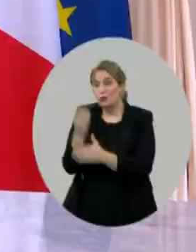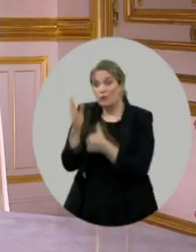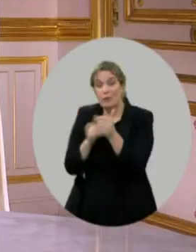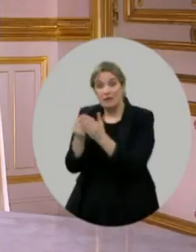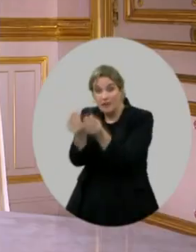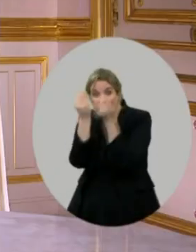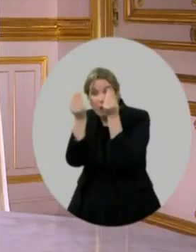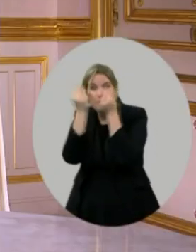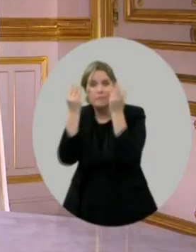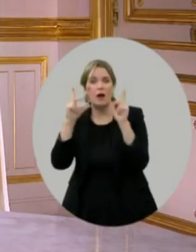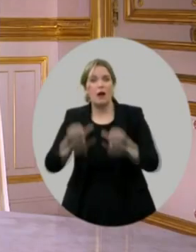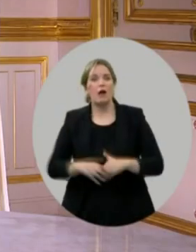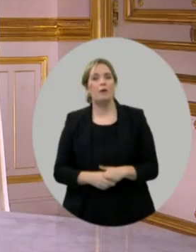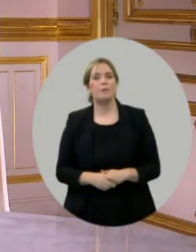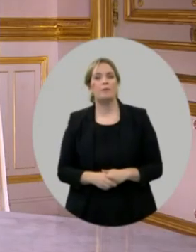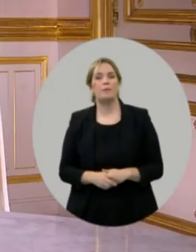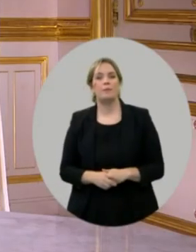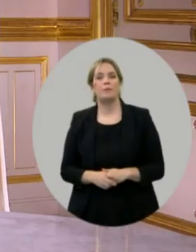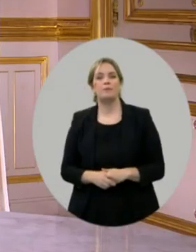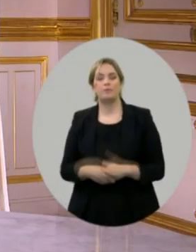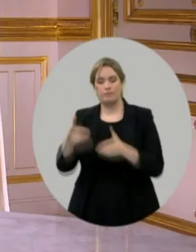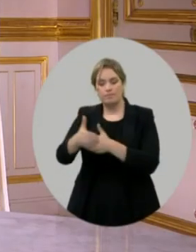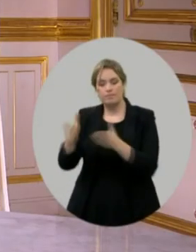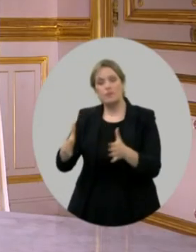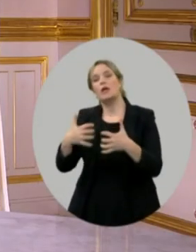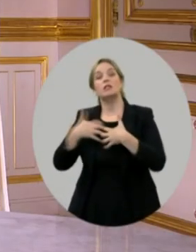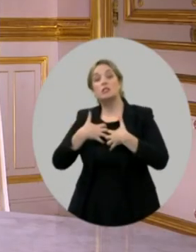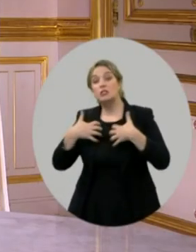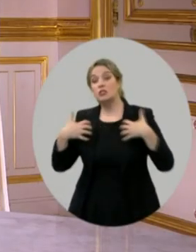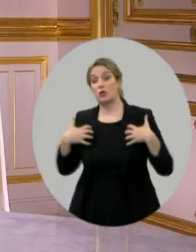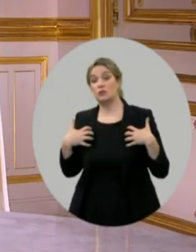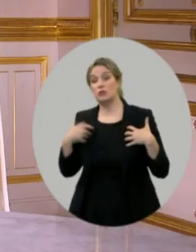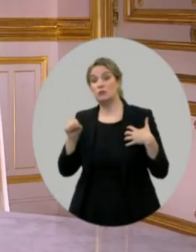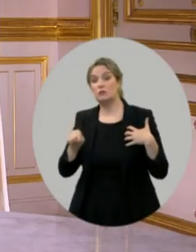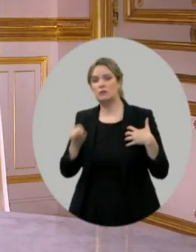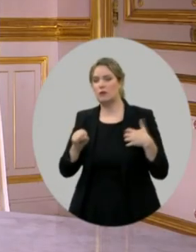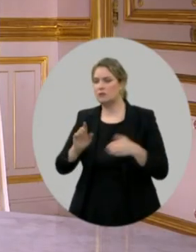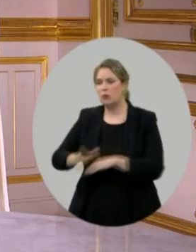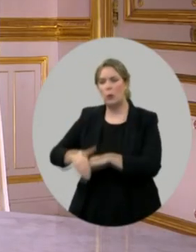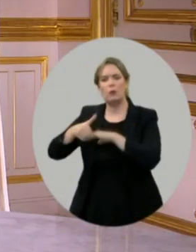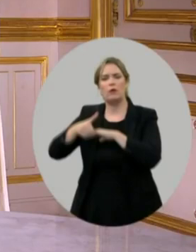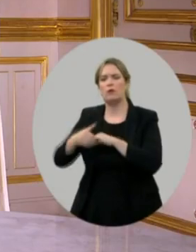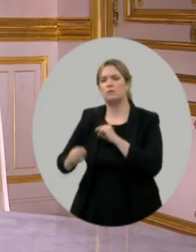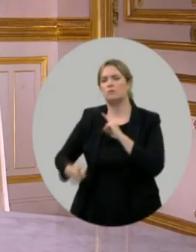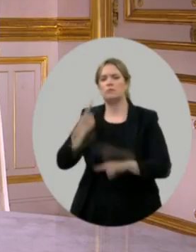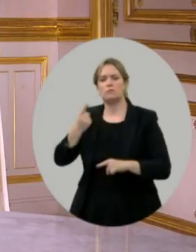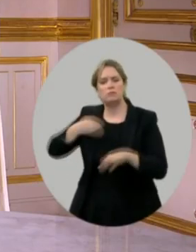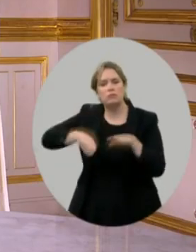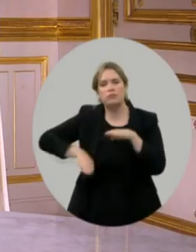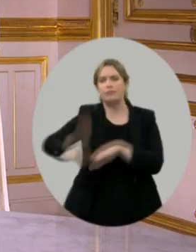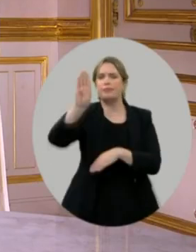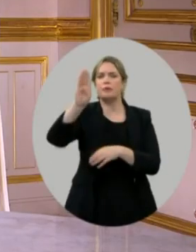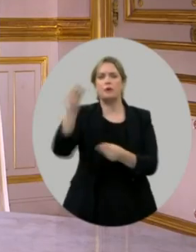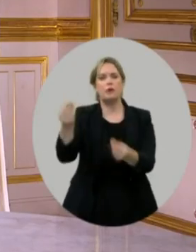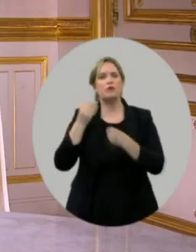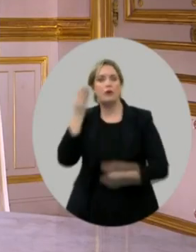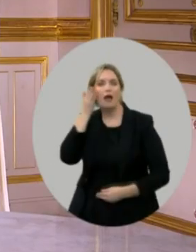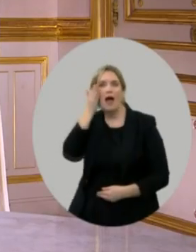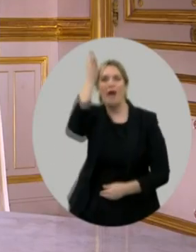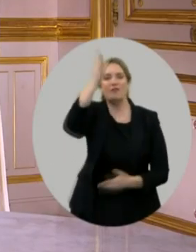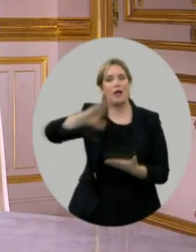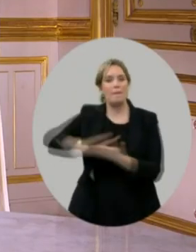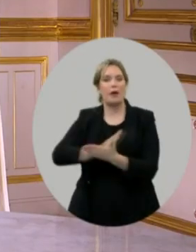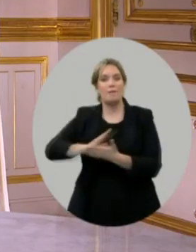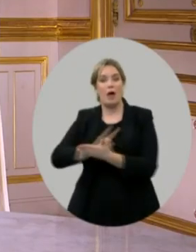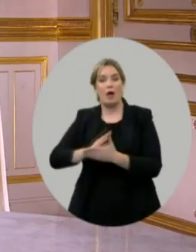métiers. La science est un levier indispensable pour réussir à préparer notre avenir et c'est